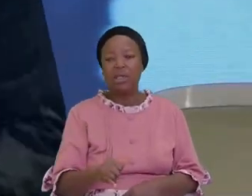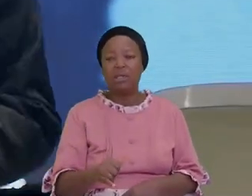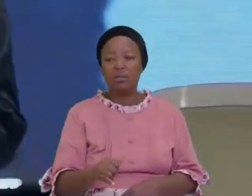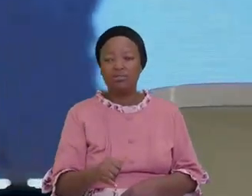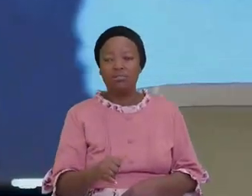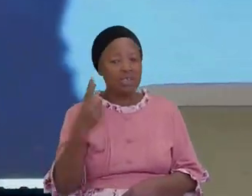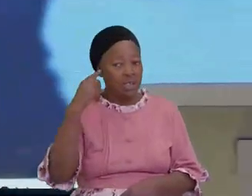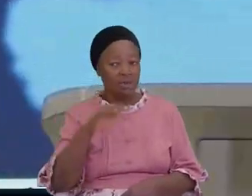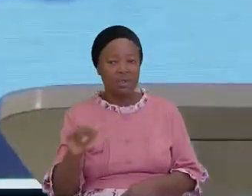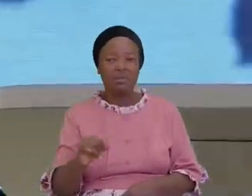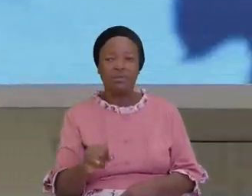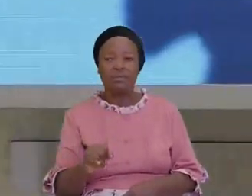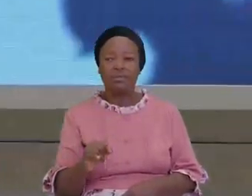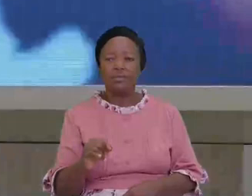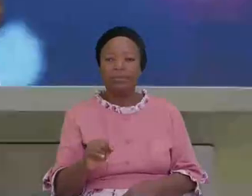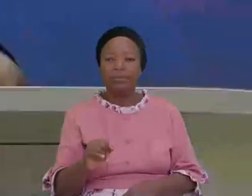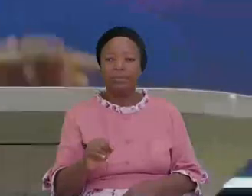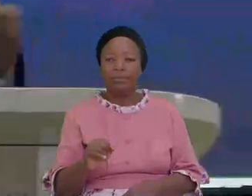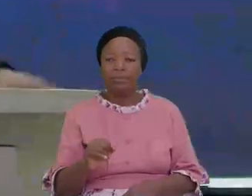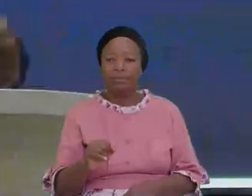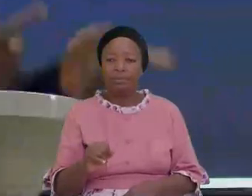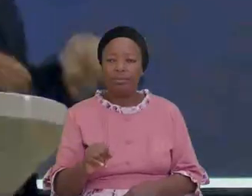dors même, le message continue à jouer.